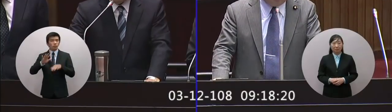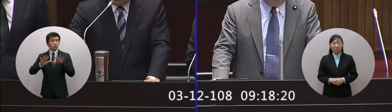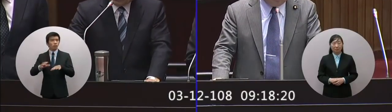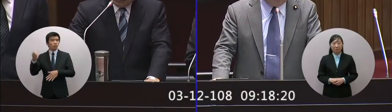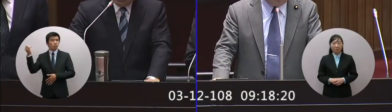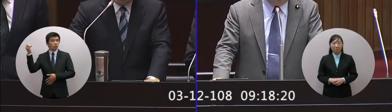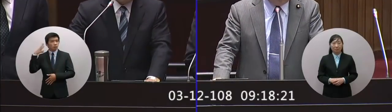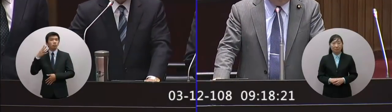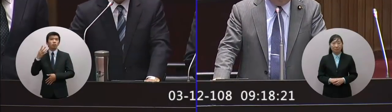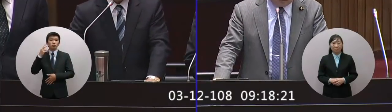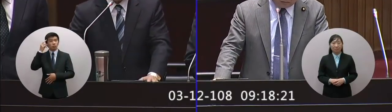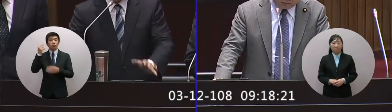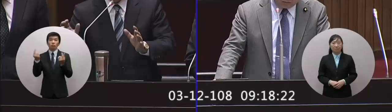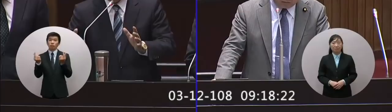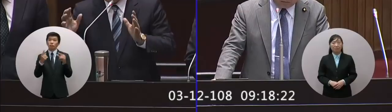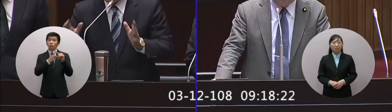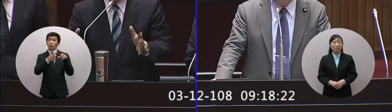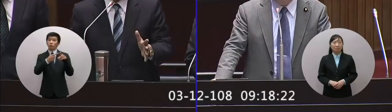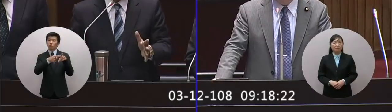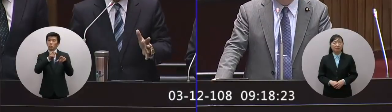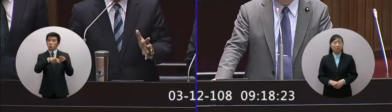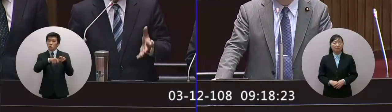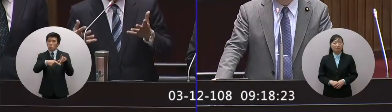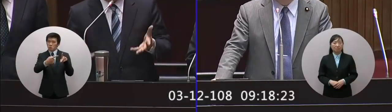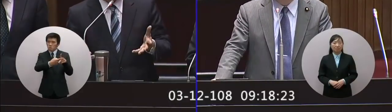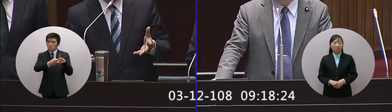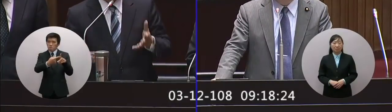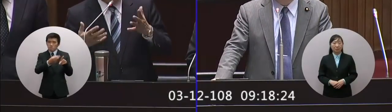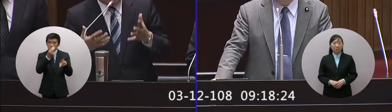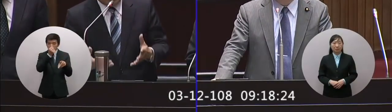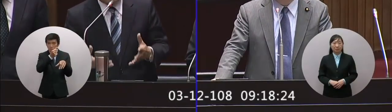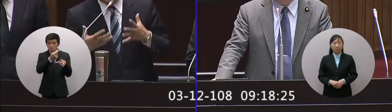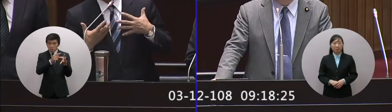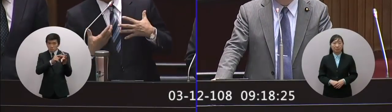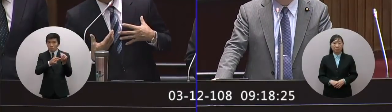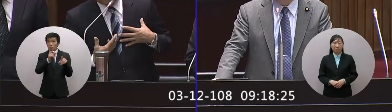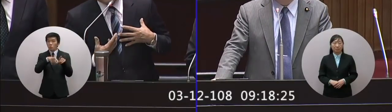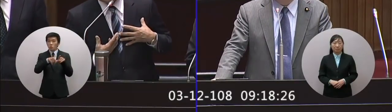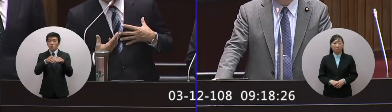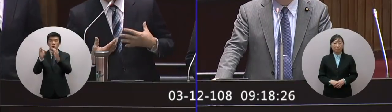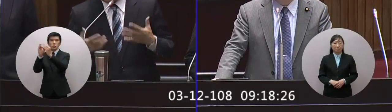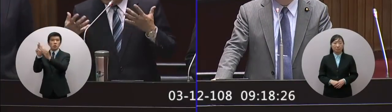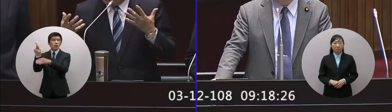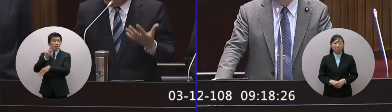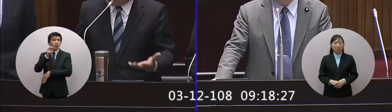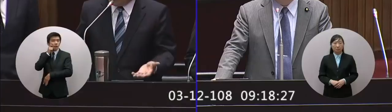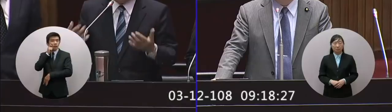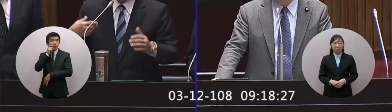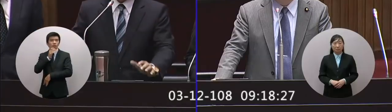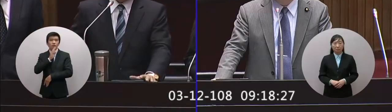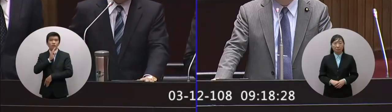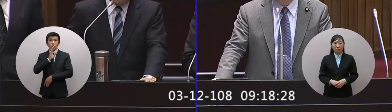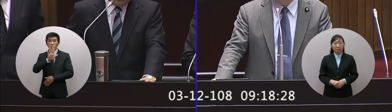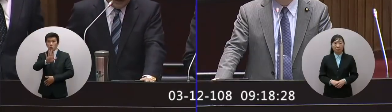起来，有很多中小企业里面的很小的企业，确实说他们贷款不易，那有